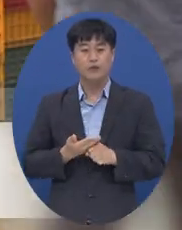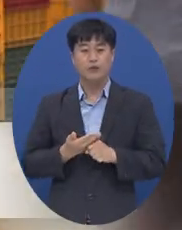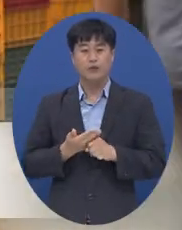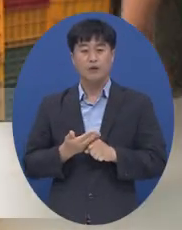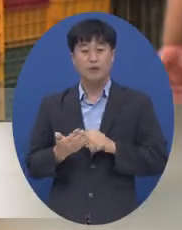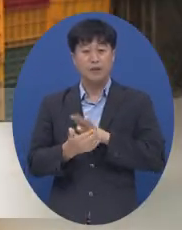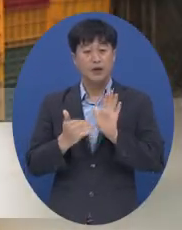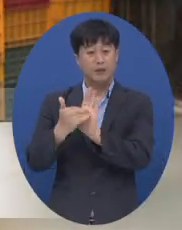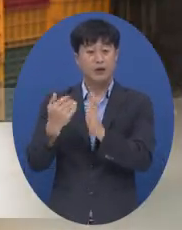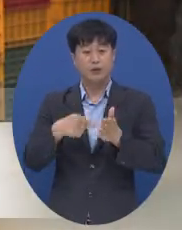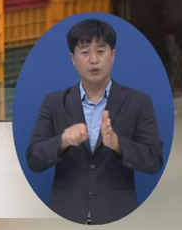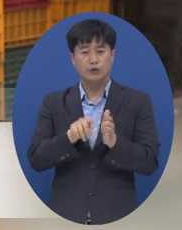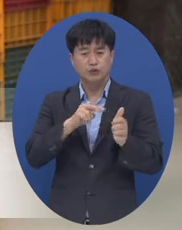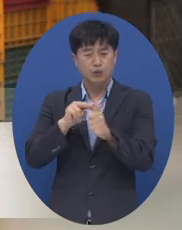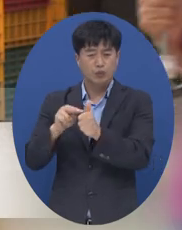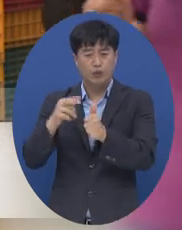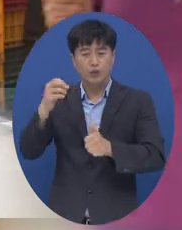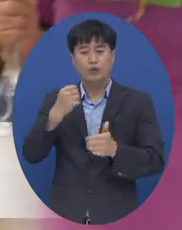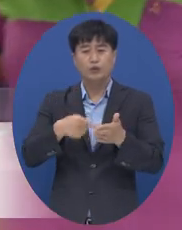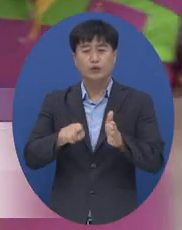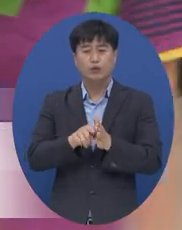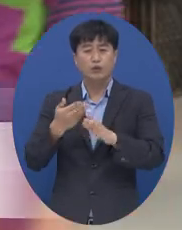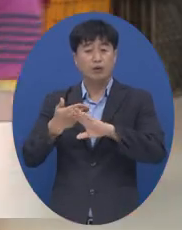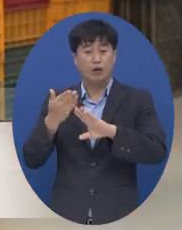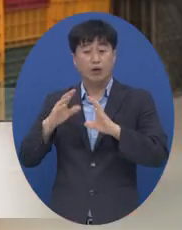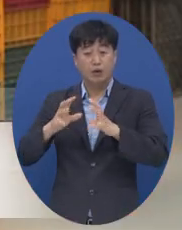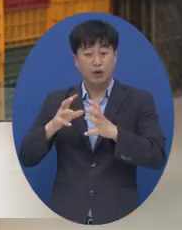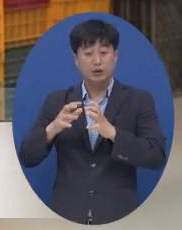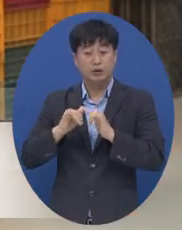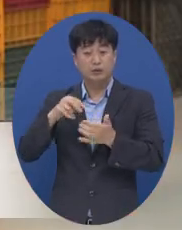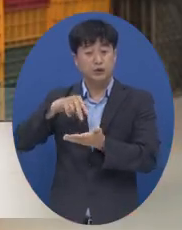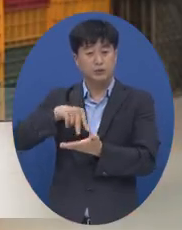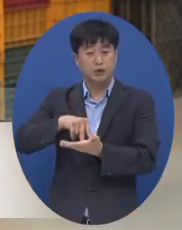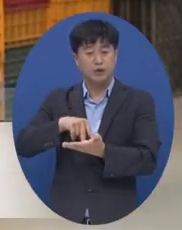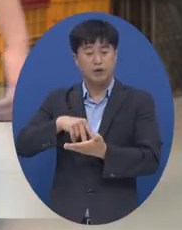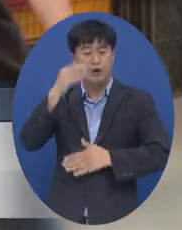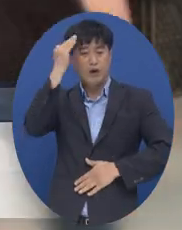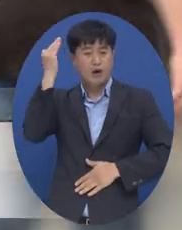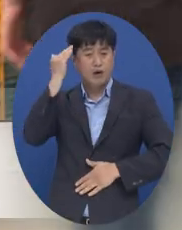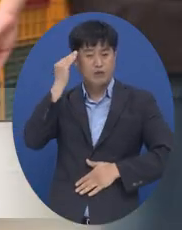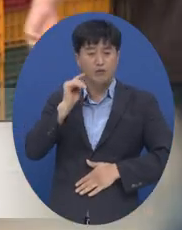예방하기 위해 정보를 얻으려면 외국인 입장에서